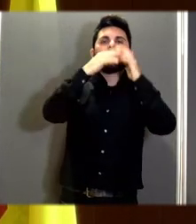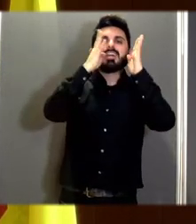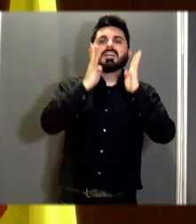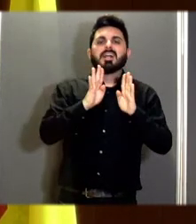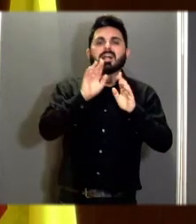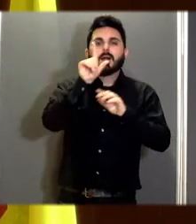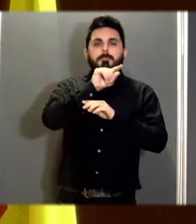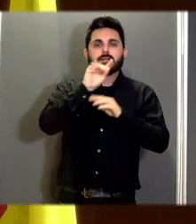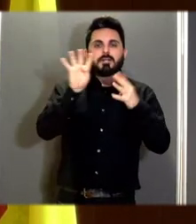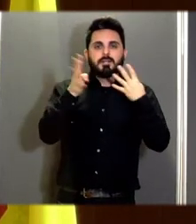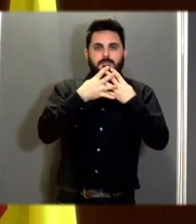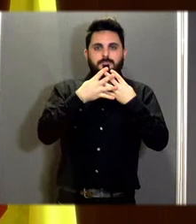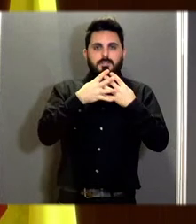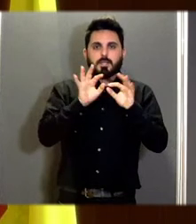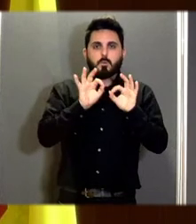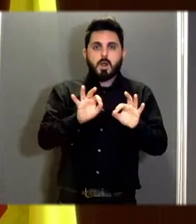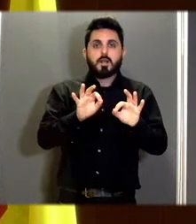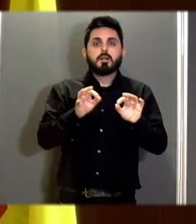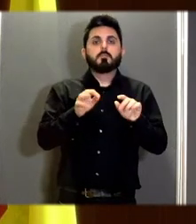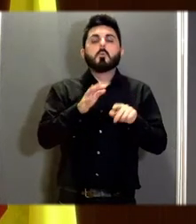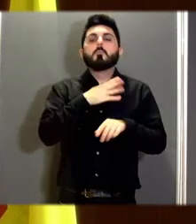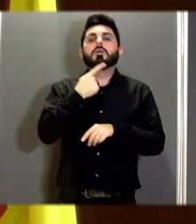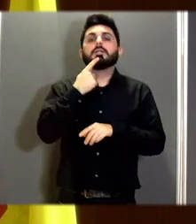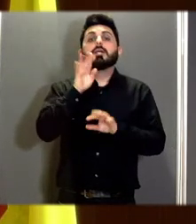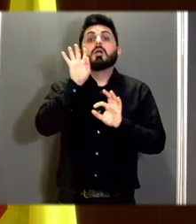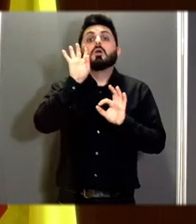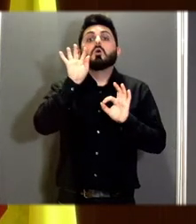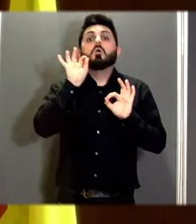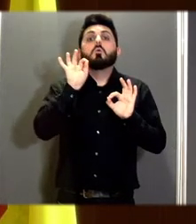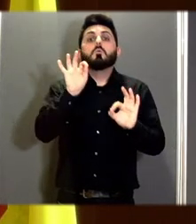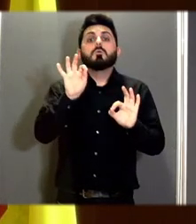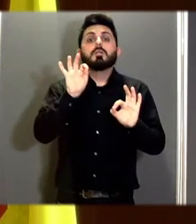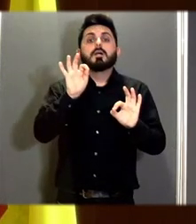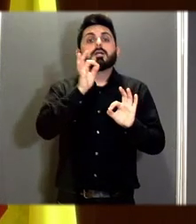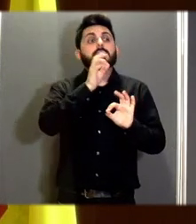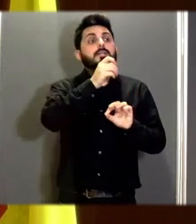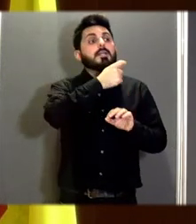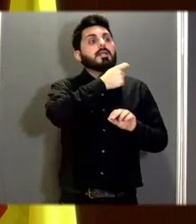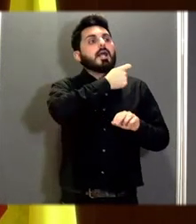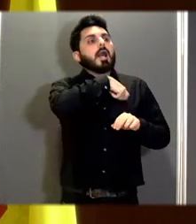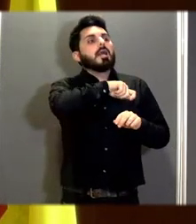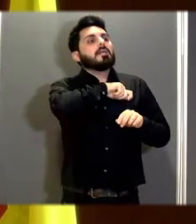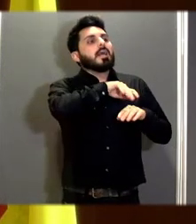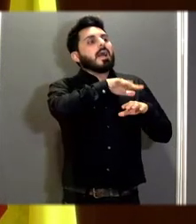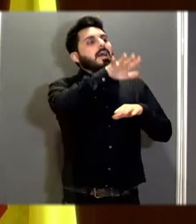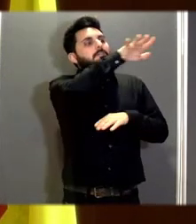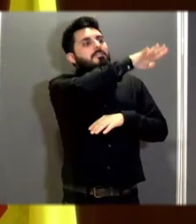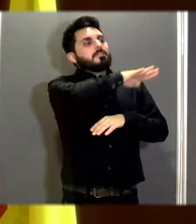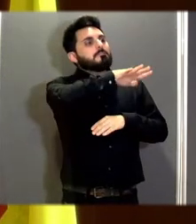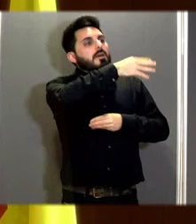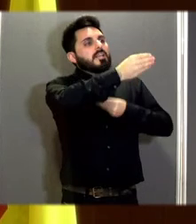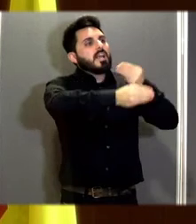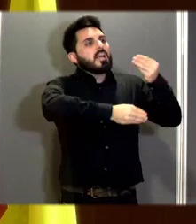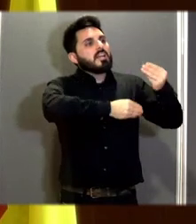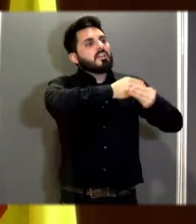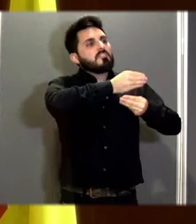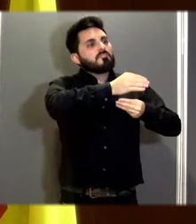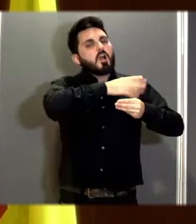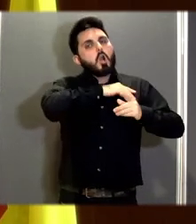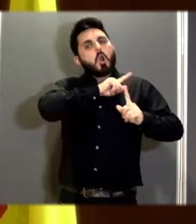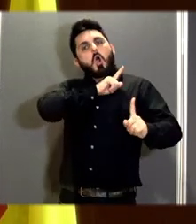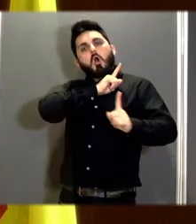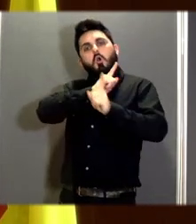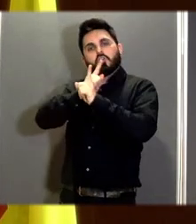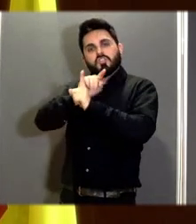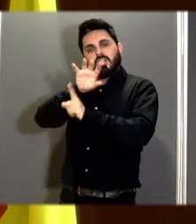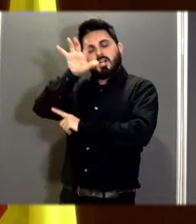de, en compte, què estan fent els espanyols espanyolitzant aquests països catalans per nosaltres ja